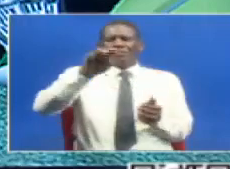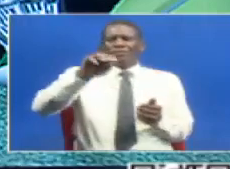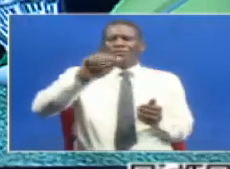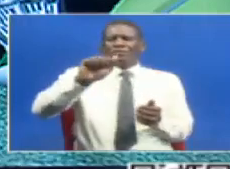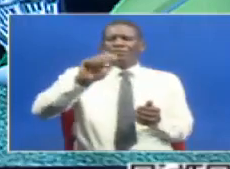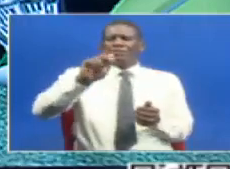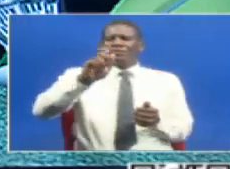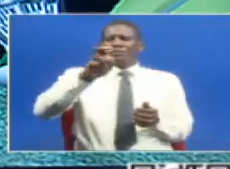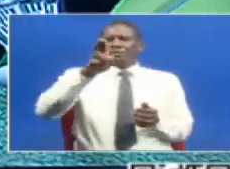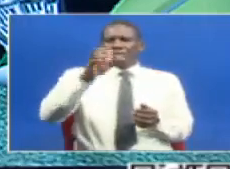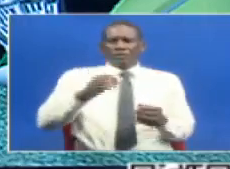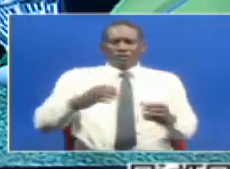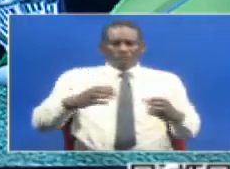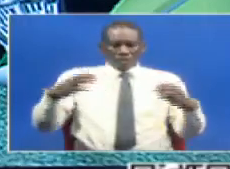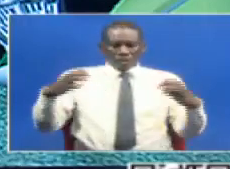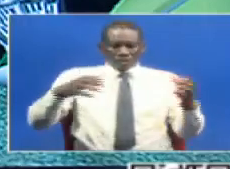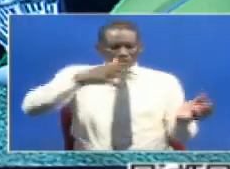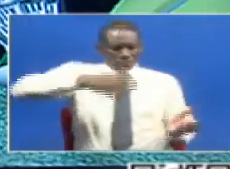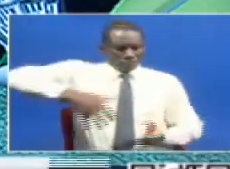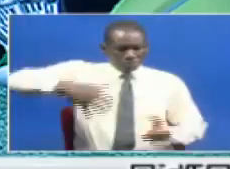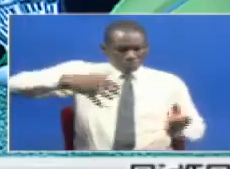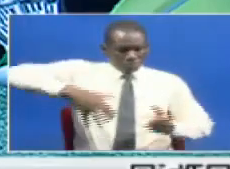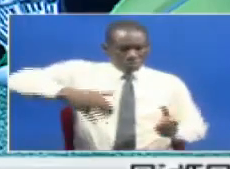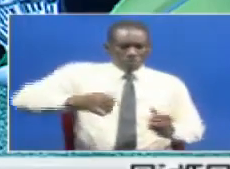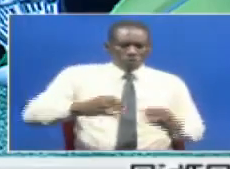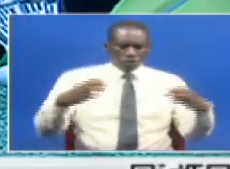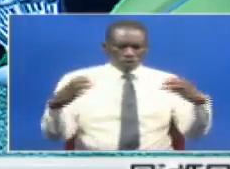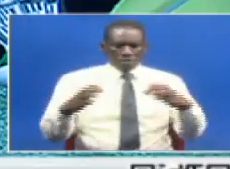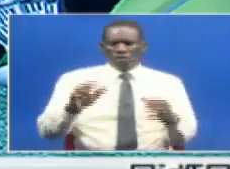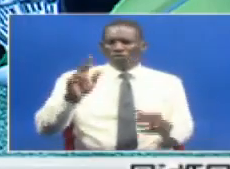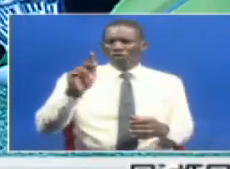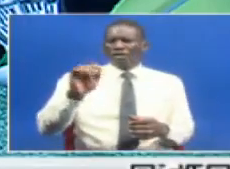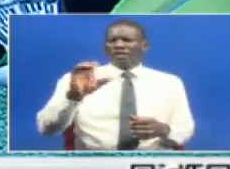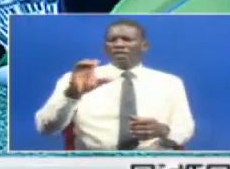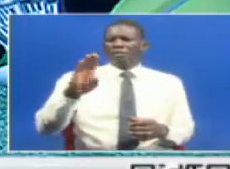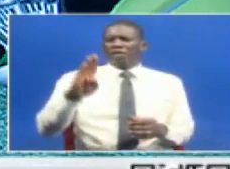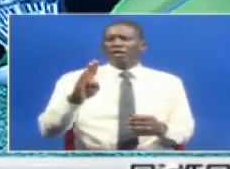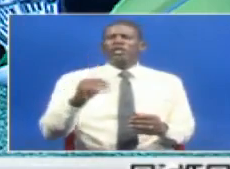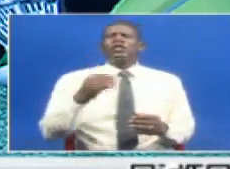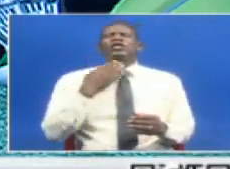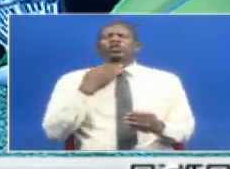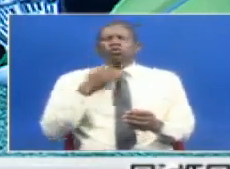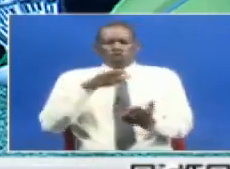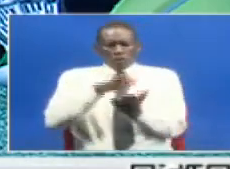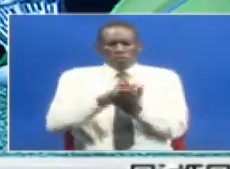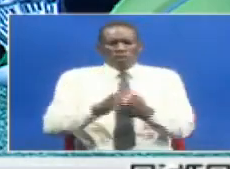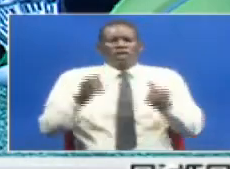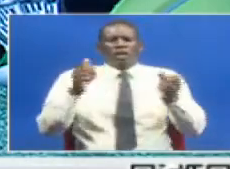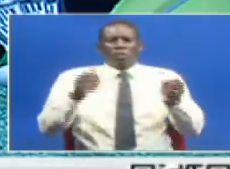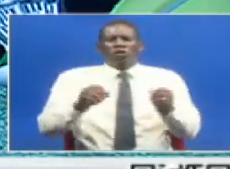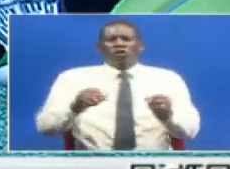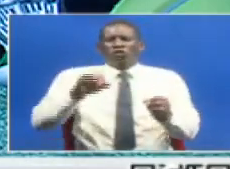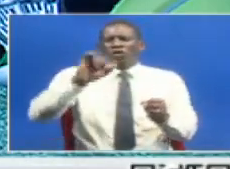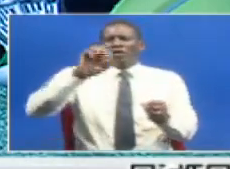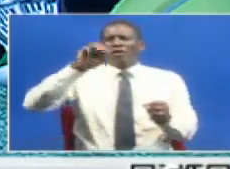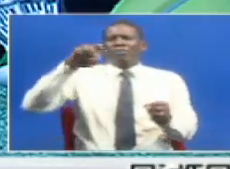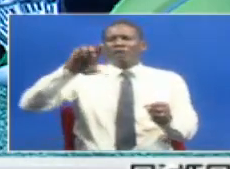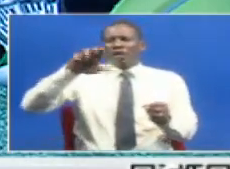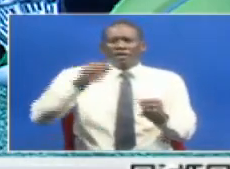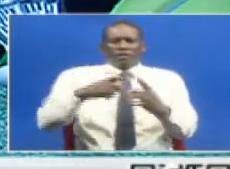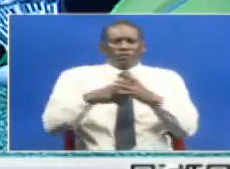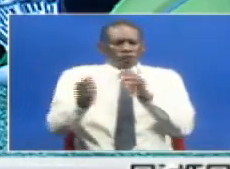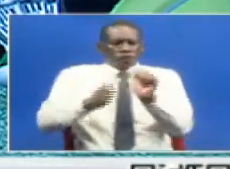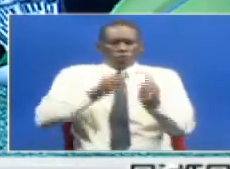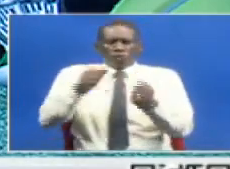Klabu ya raga ya KCB inanuia kuhifadhi kombe lake la Impala floodlit na itaanza kampeni yake dhidi ya Kenya Harlequins Jumamosi hii